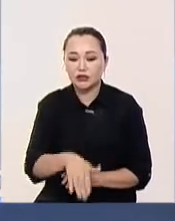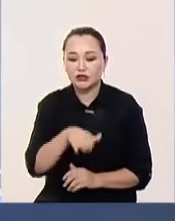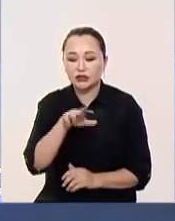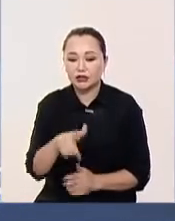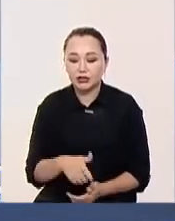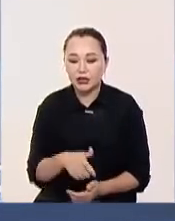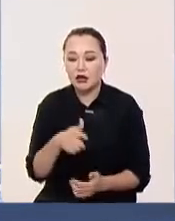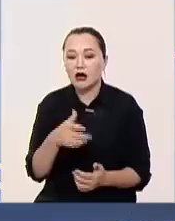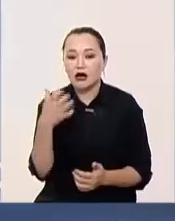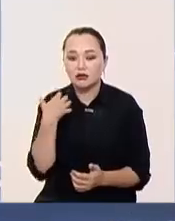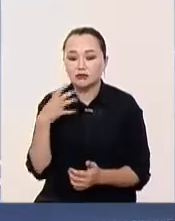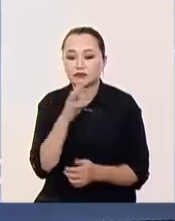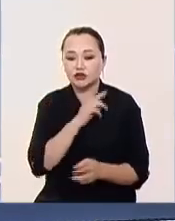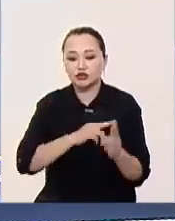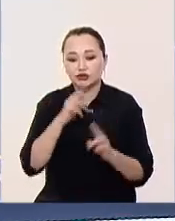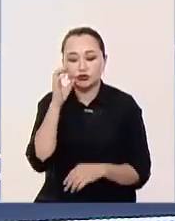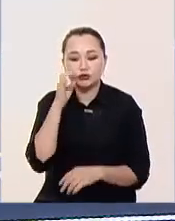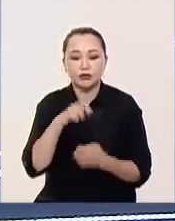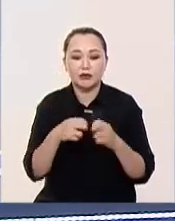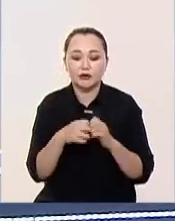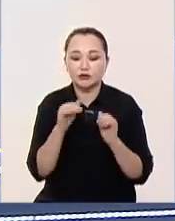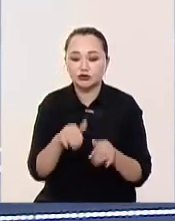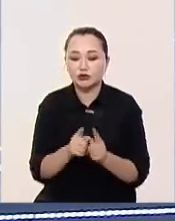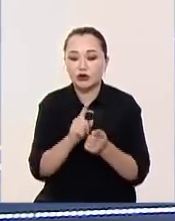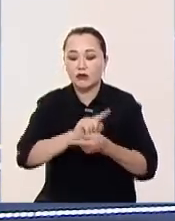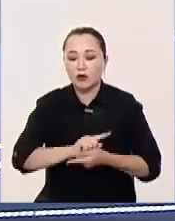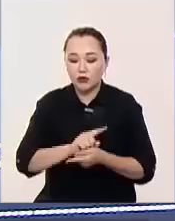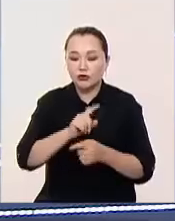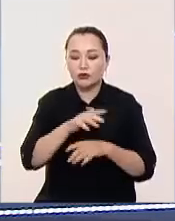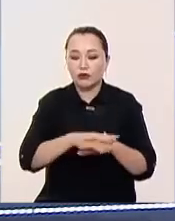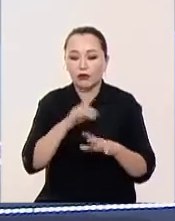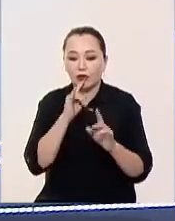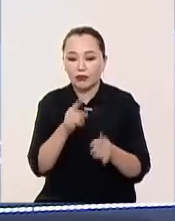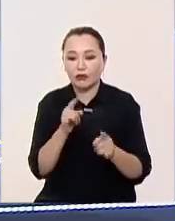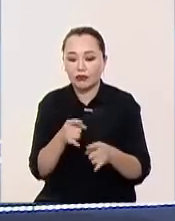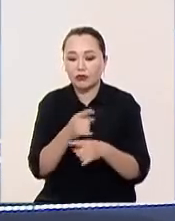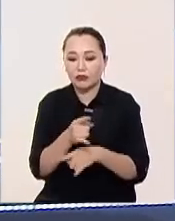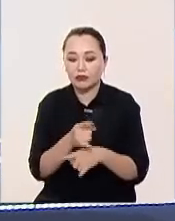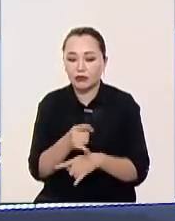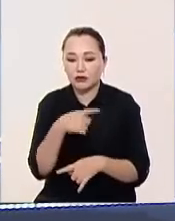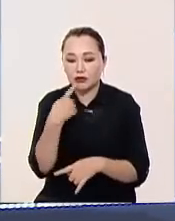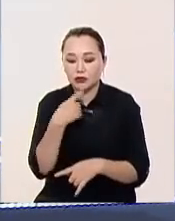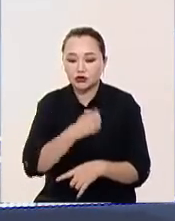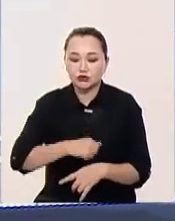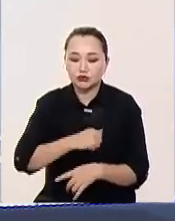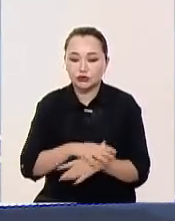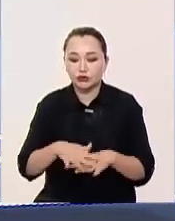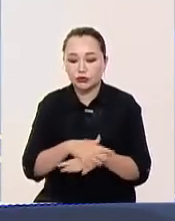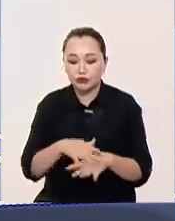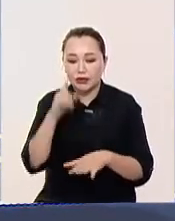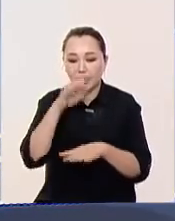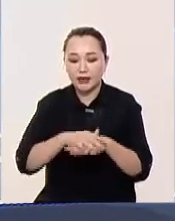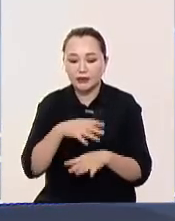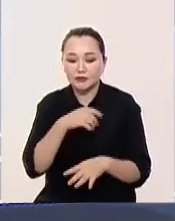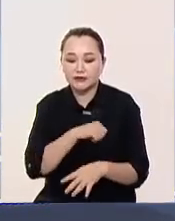екен. Ал шенеуніктер шағым тыңдап проблемамызды шешіп бергеннің орнына көпшілікті күлкетеді, дейді ашынған ауыл тұрғындары. Әрі әкімдік өкілдері